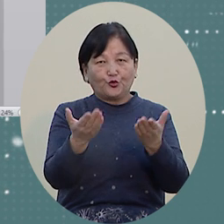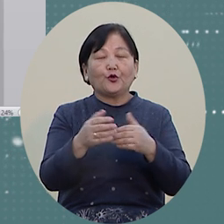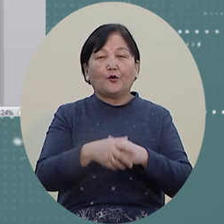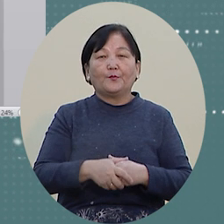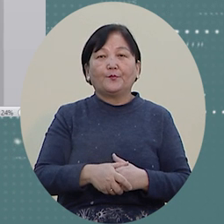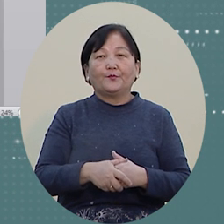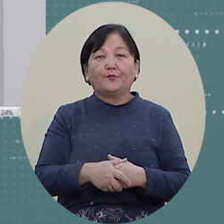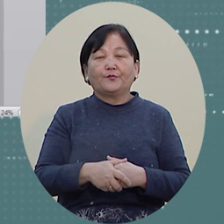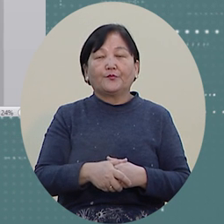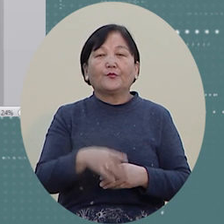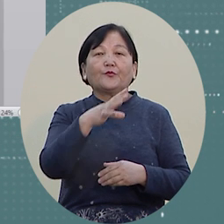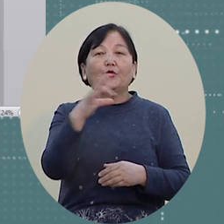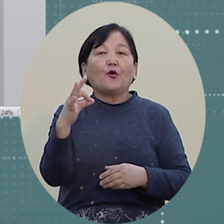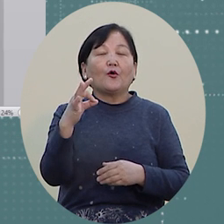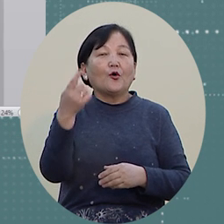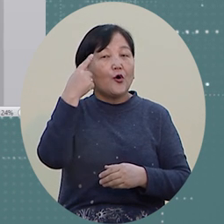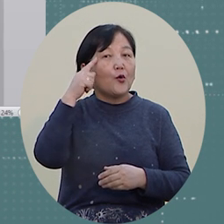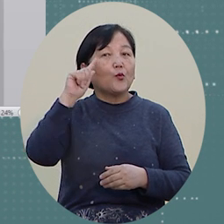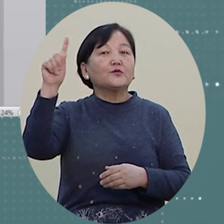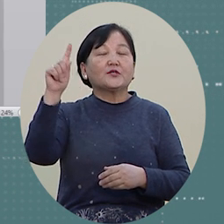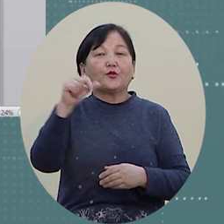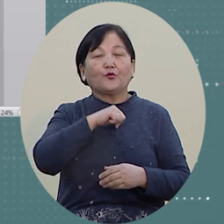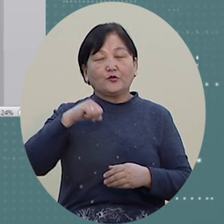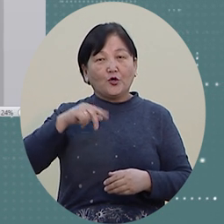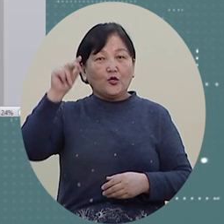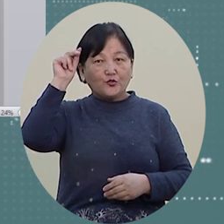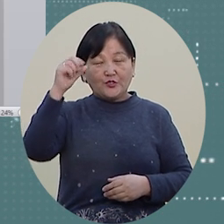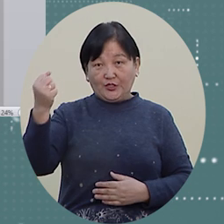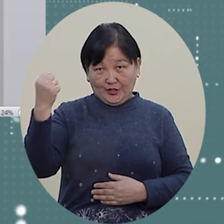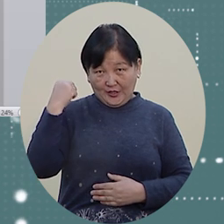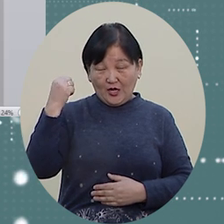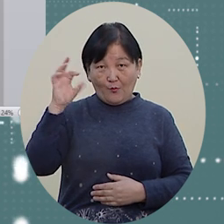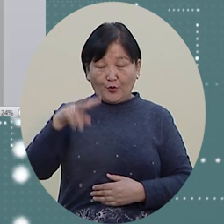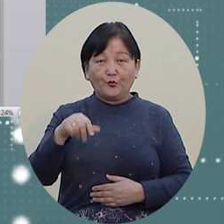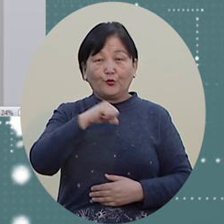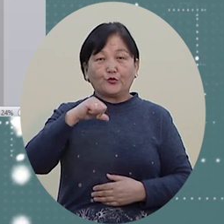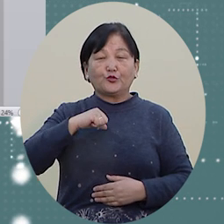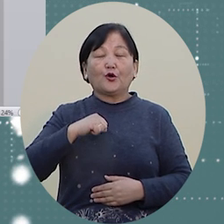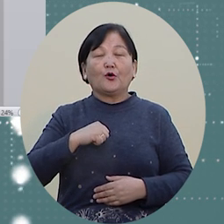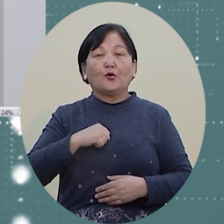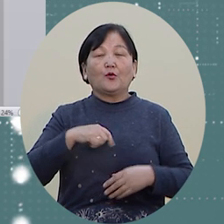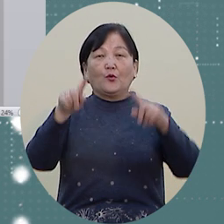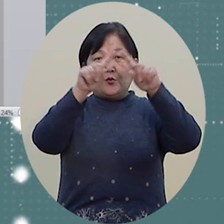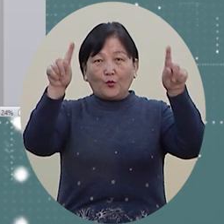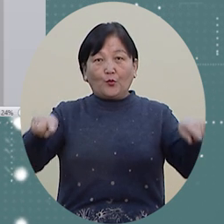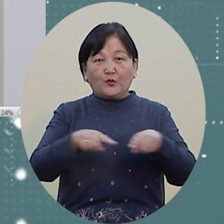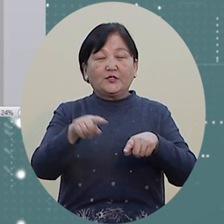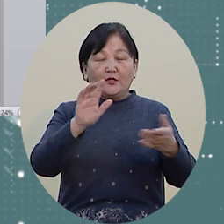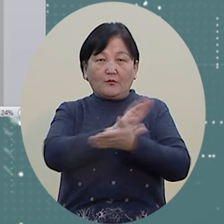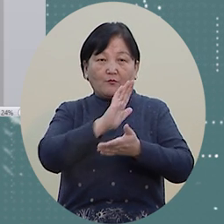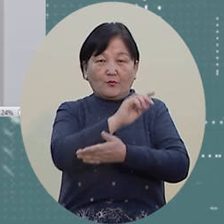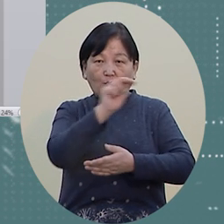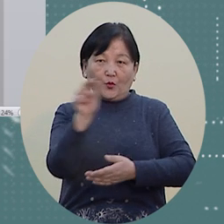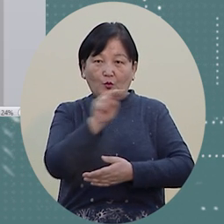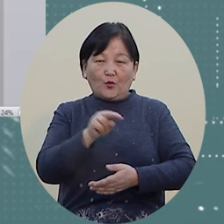За ингээд тоогоо үсгээд хэрвээ хүснэгтээ үсгээд сурчих юм бол маш хурдан аргаар хүснэгтийг хэрэгтэй үедээ